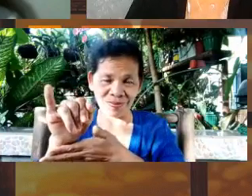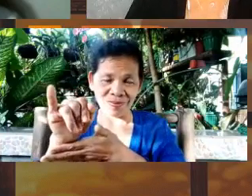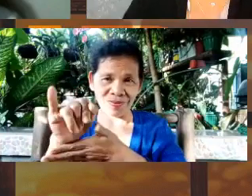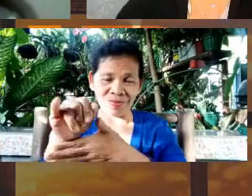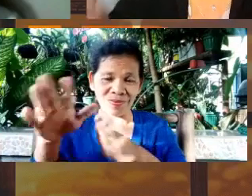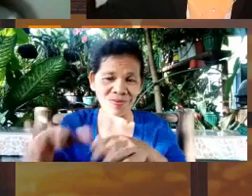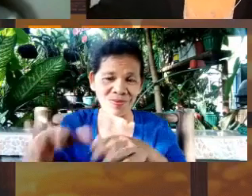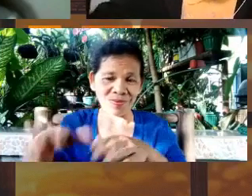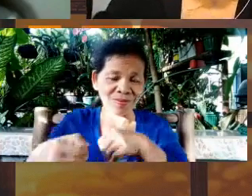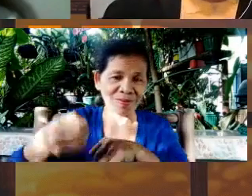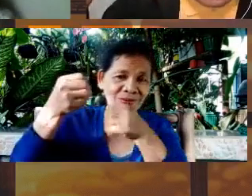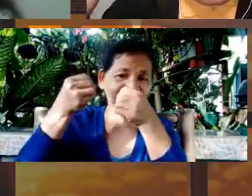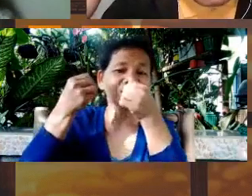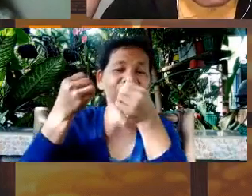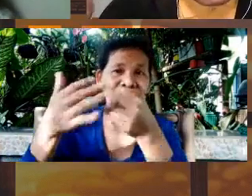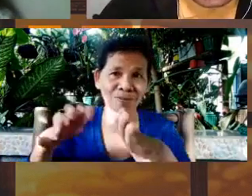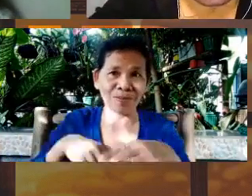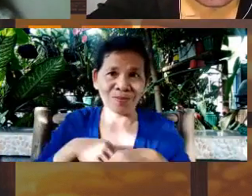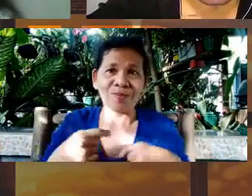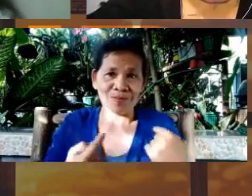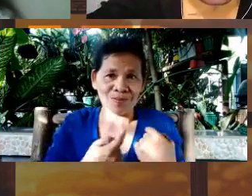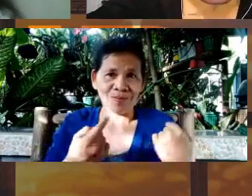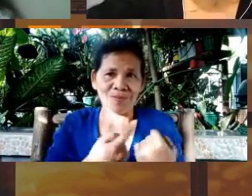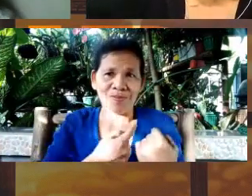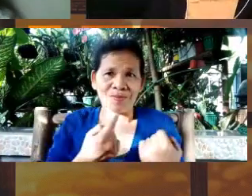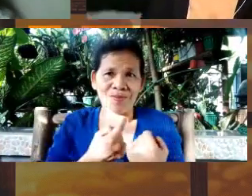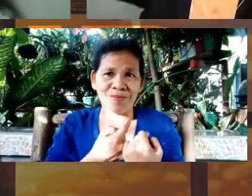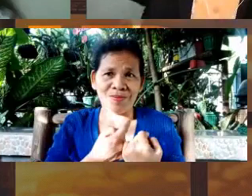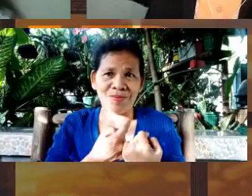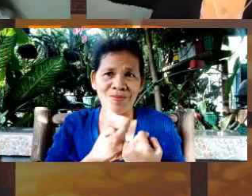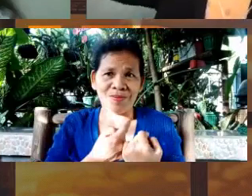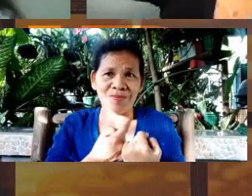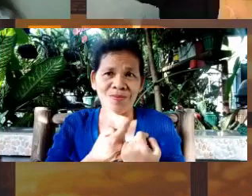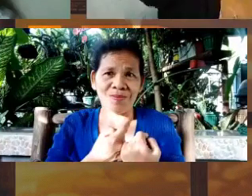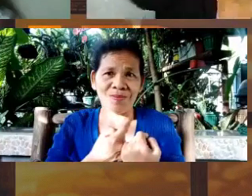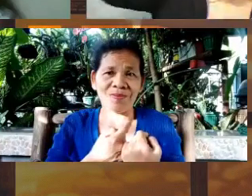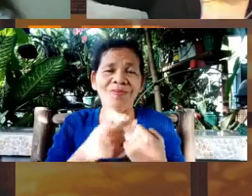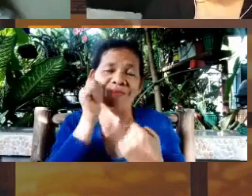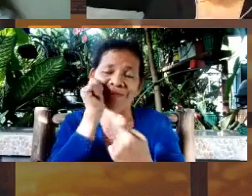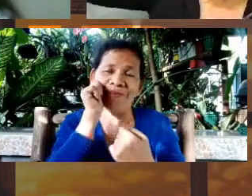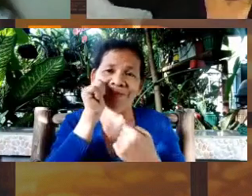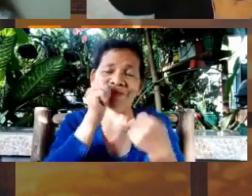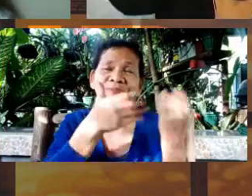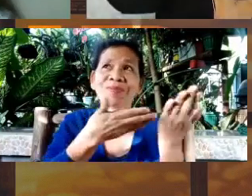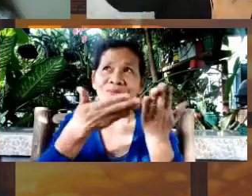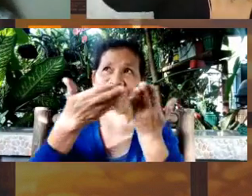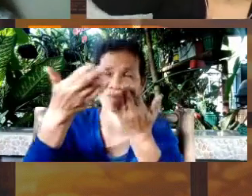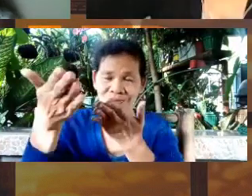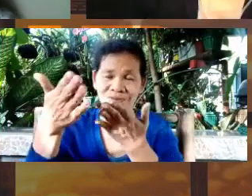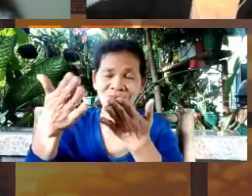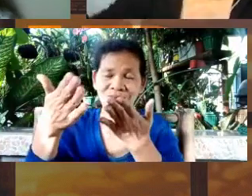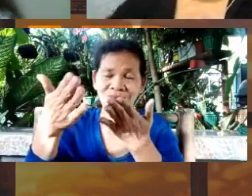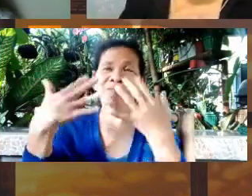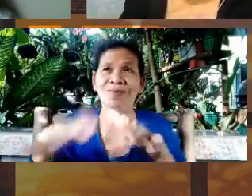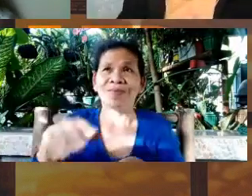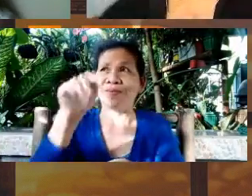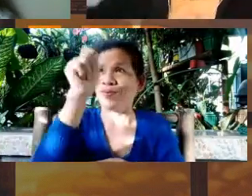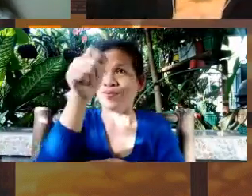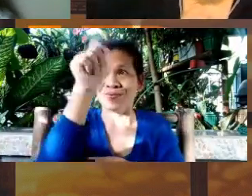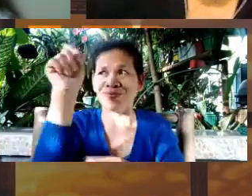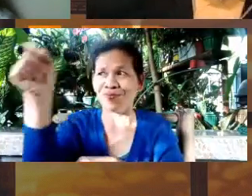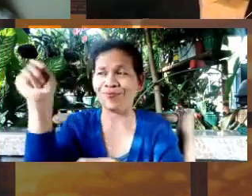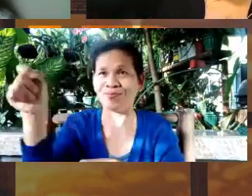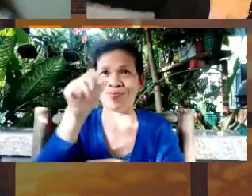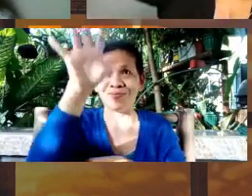kasalanan. So, araw-araw yung dinadala sa banal na dako at iwiniwisik doon sa kurtina. Ha? Simbolo